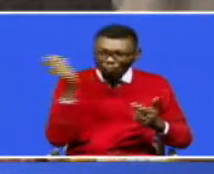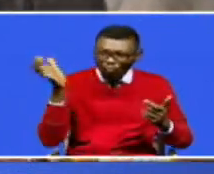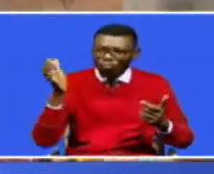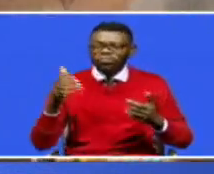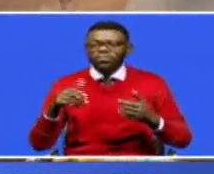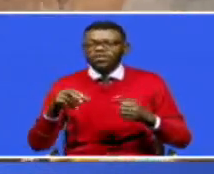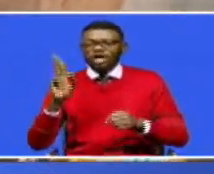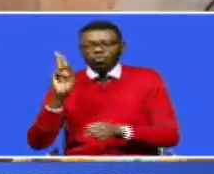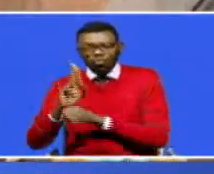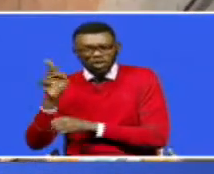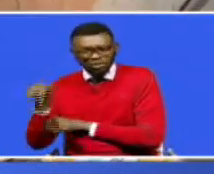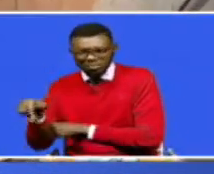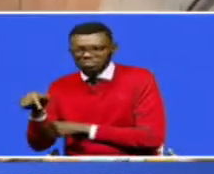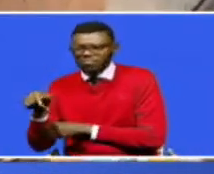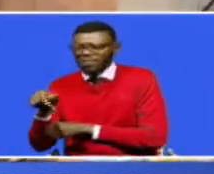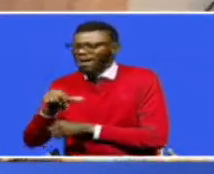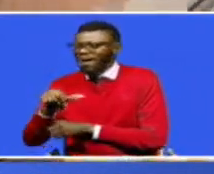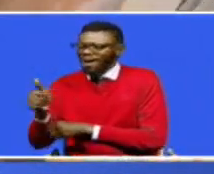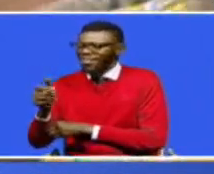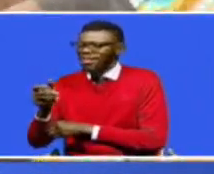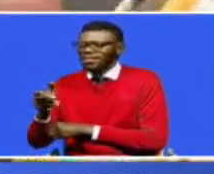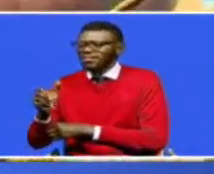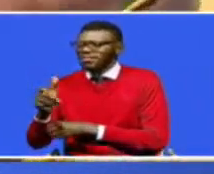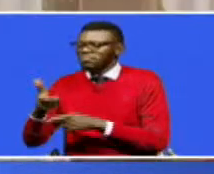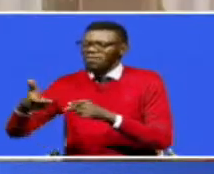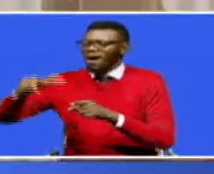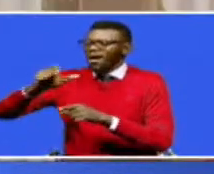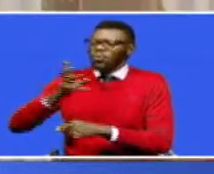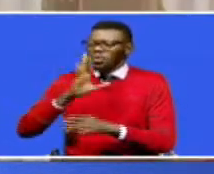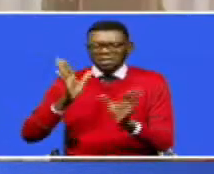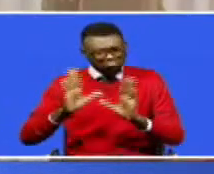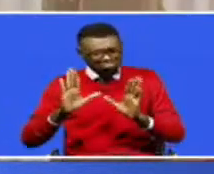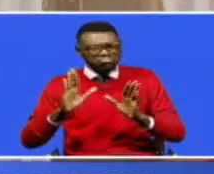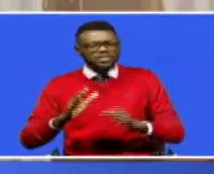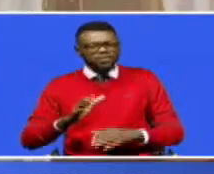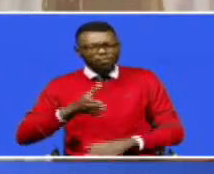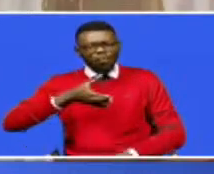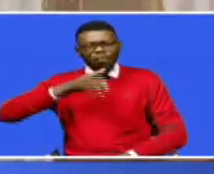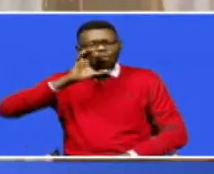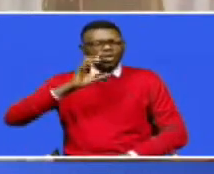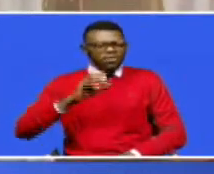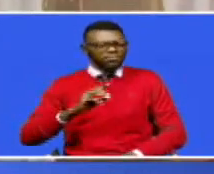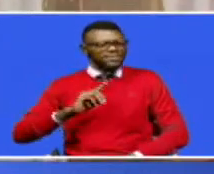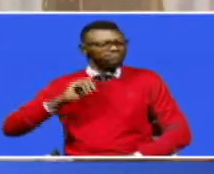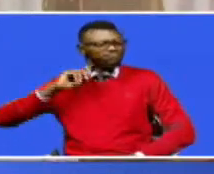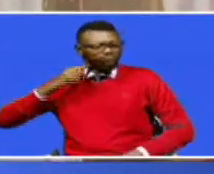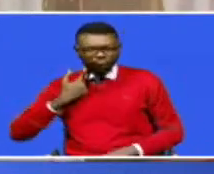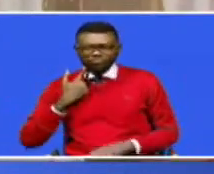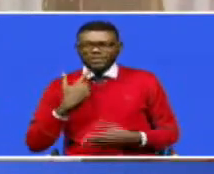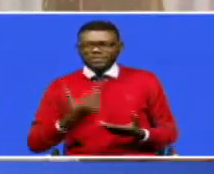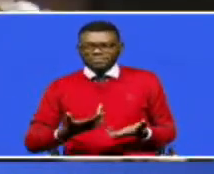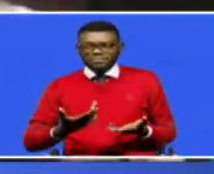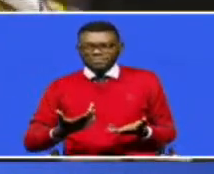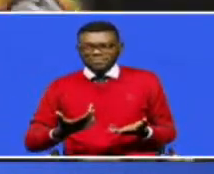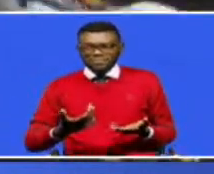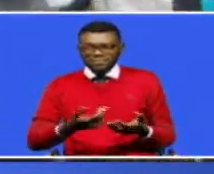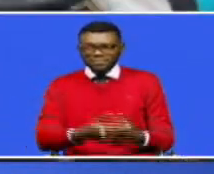mala. Hii bila kuongeza kitu hata kidogo. Inakuja mala mzuri sana. Ila itest kitu na testu utote peke yake.